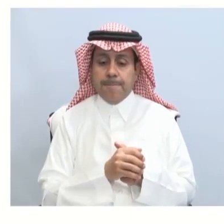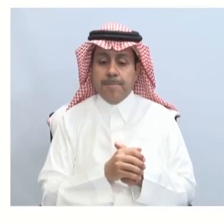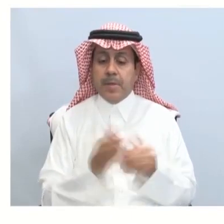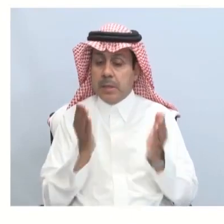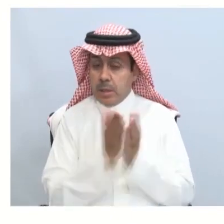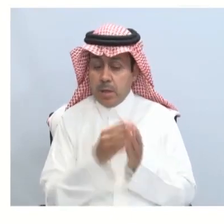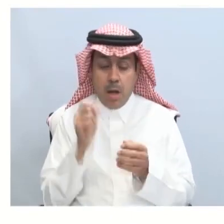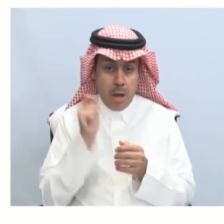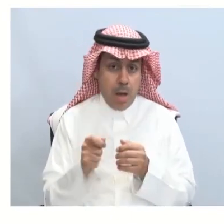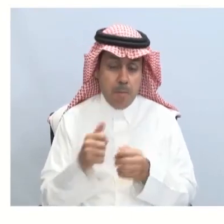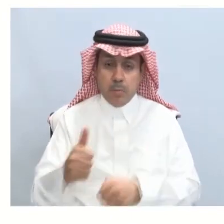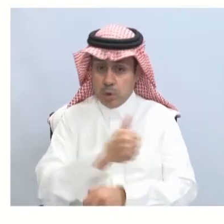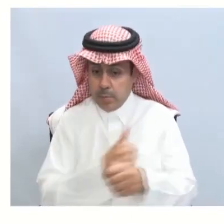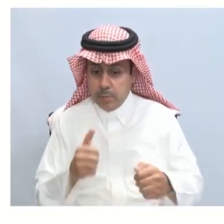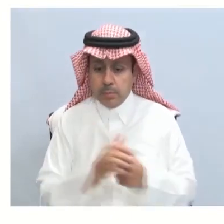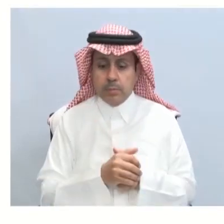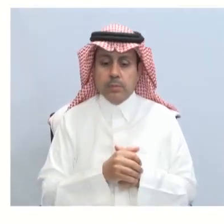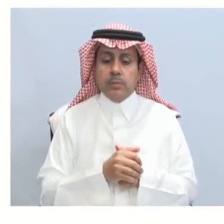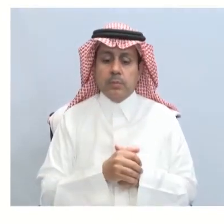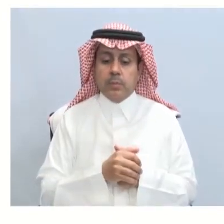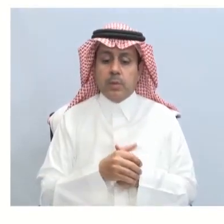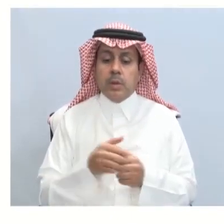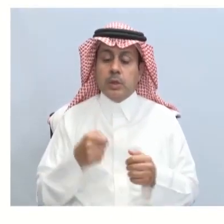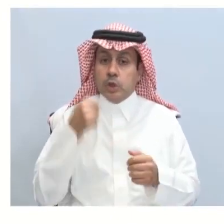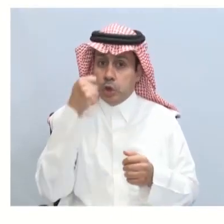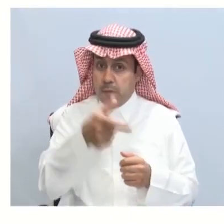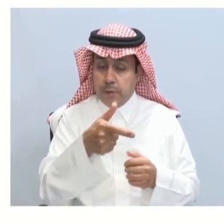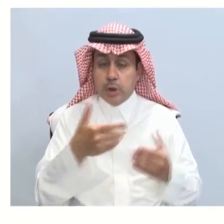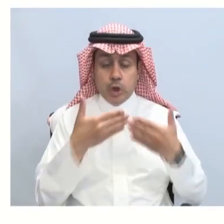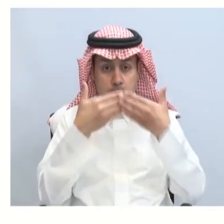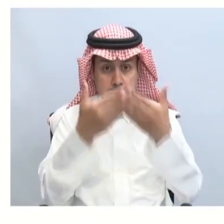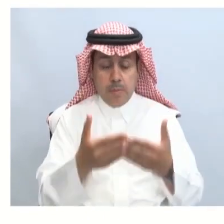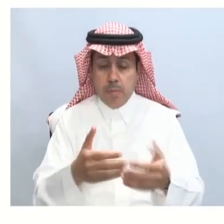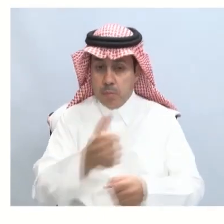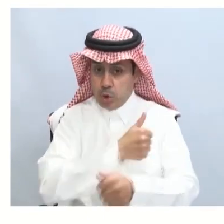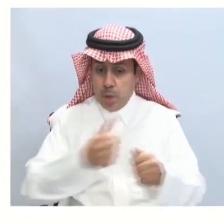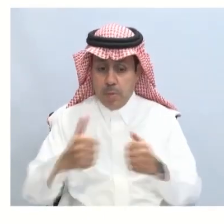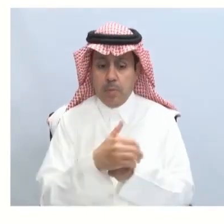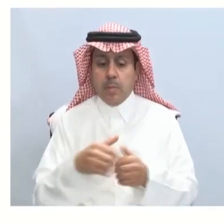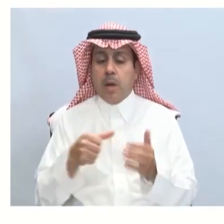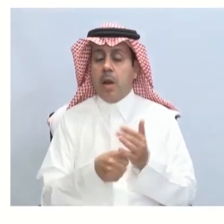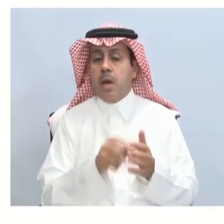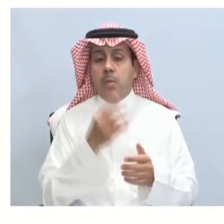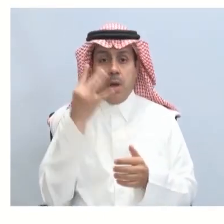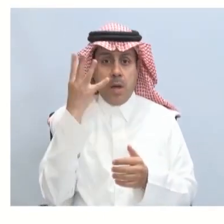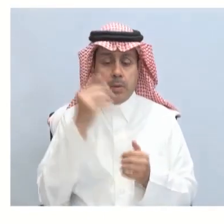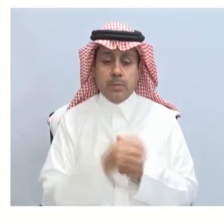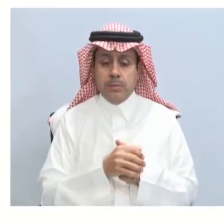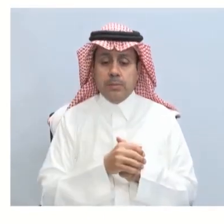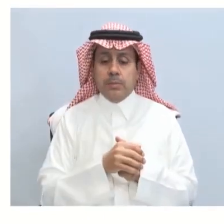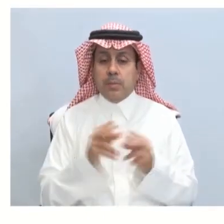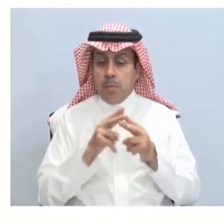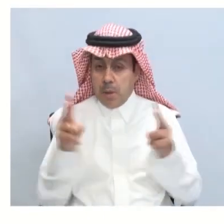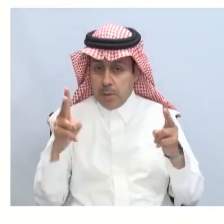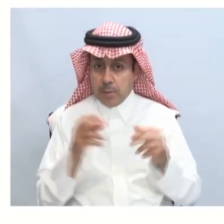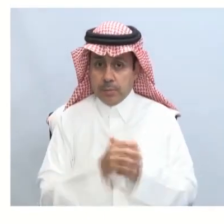لاحكام المسابقات اجب عن الاتي دفع الجوائز في المسابقات لا يخلو من اربع صور اذكر هذه